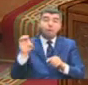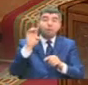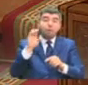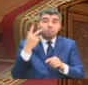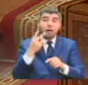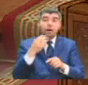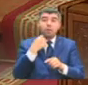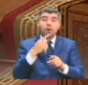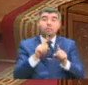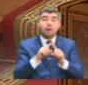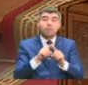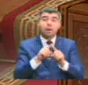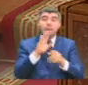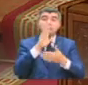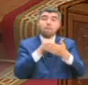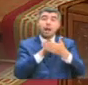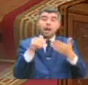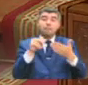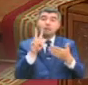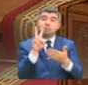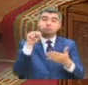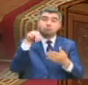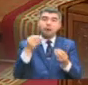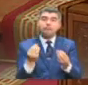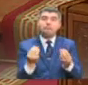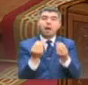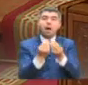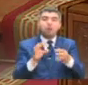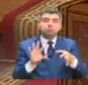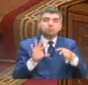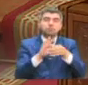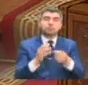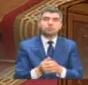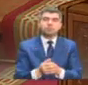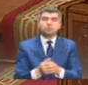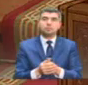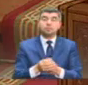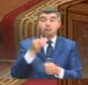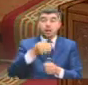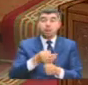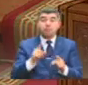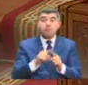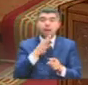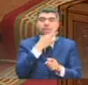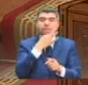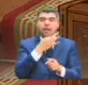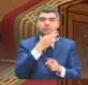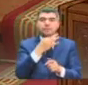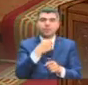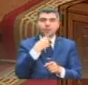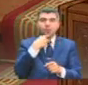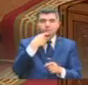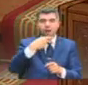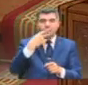اليونيسيف والبرنامج ديال الأمم المتحدة. ولذلك هذا الموضوع ماشي بسهولة بما كنتكلموا